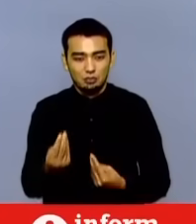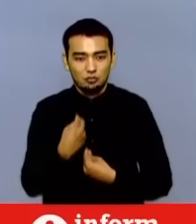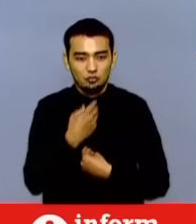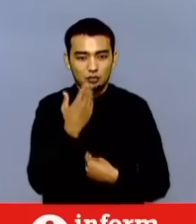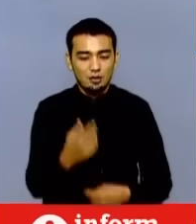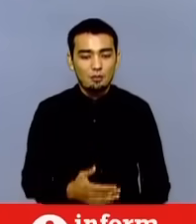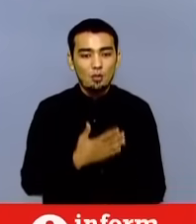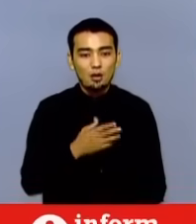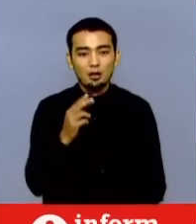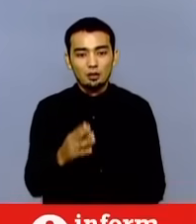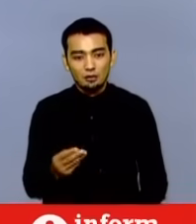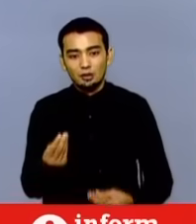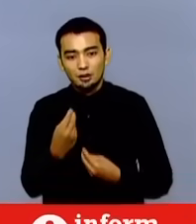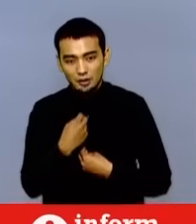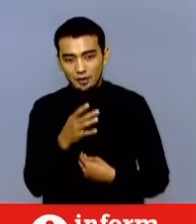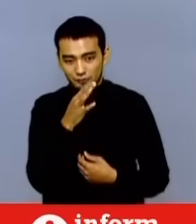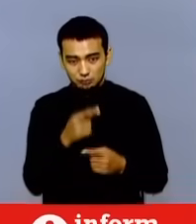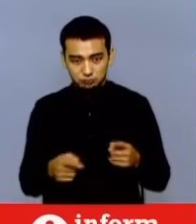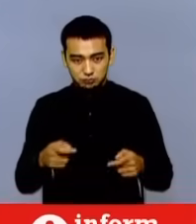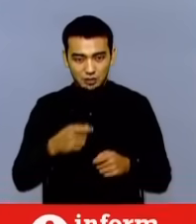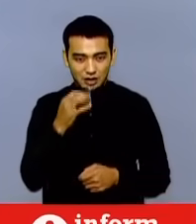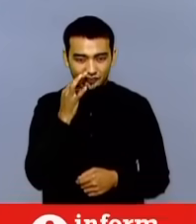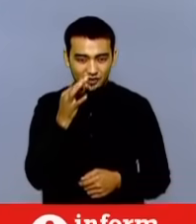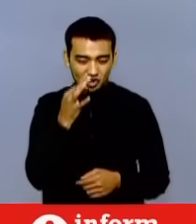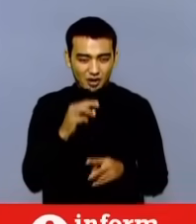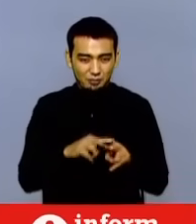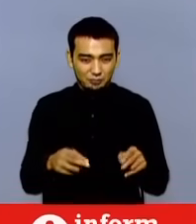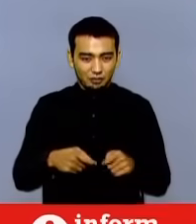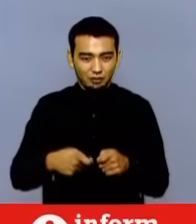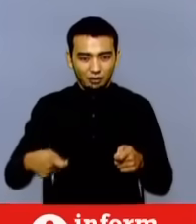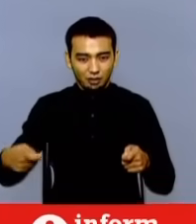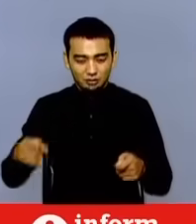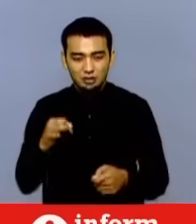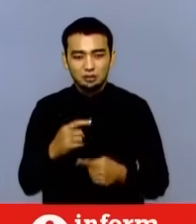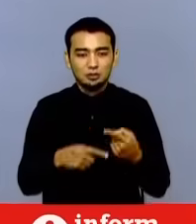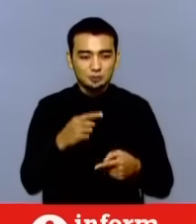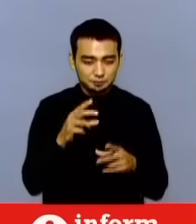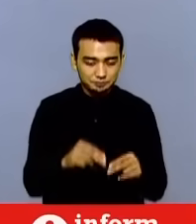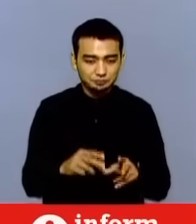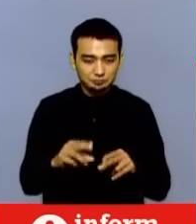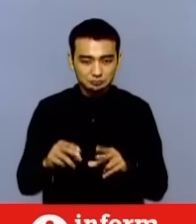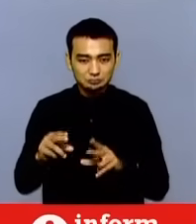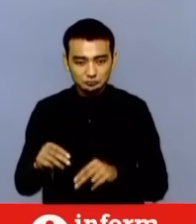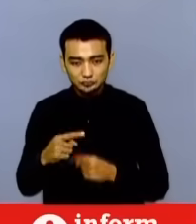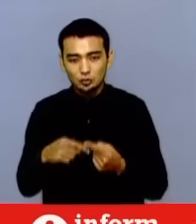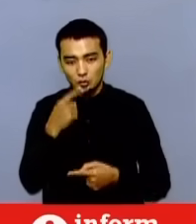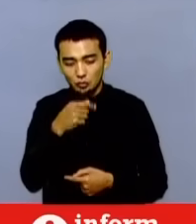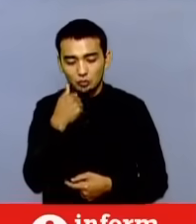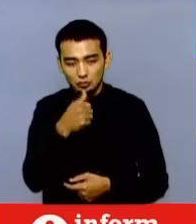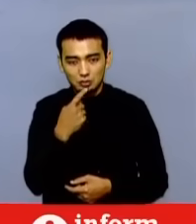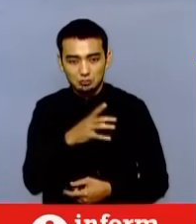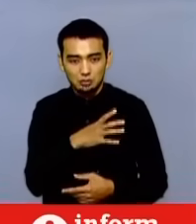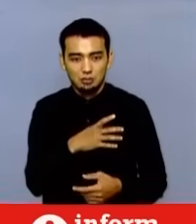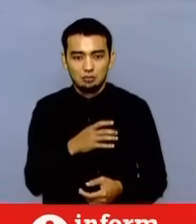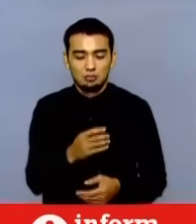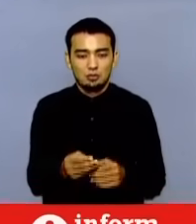Біздің пәтерлерімізді беру мерзімі сағызша созылып кетті. Келесі ай тағы бір ай деп әбен шаршатты. Осының ар жағында жемқорлық тұр. Кейбір